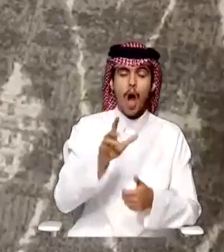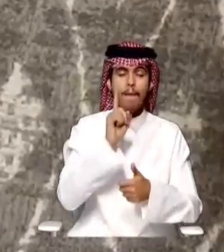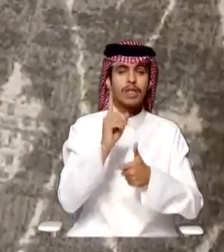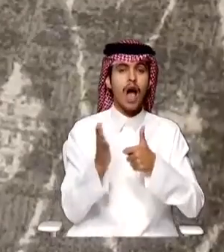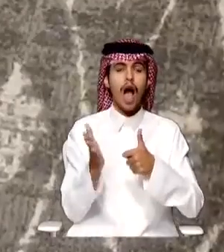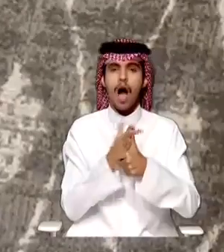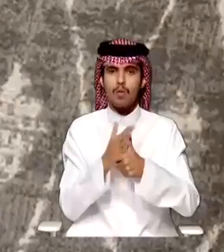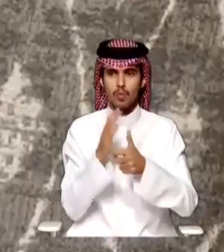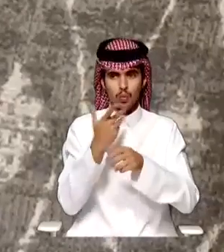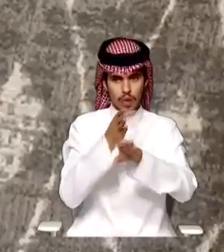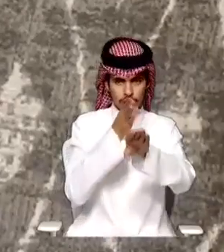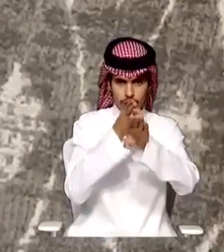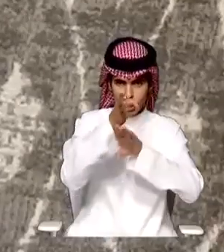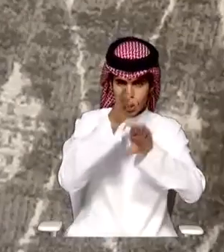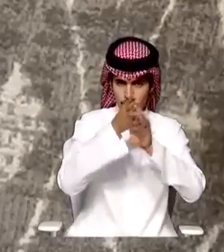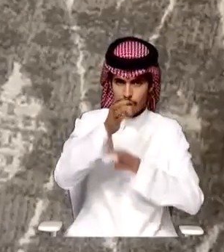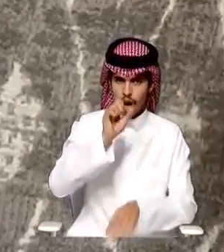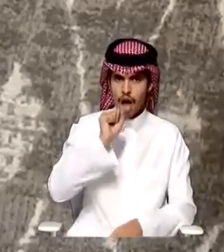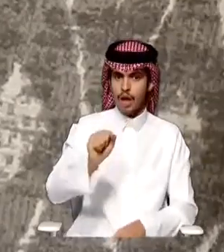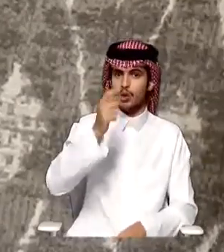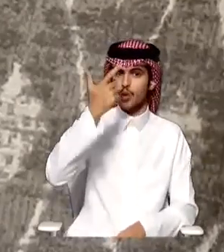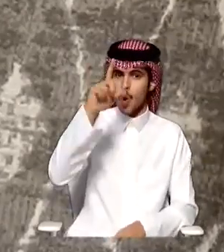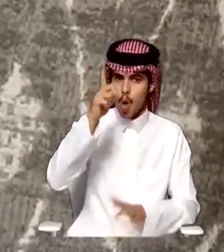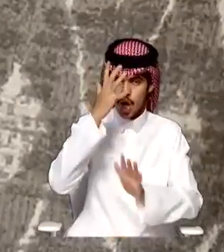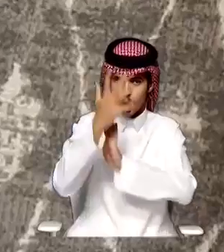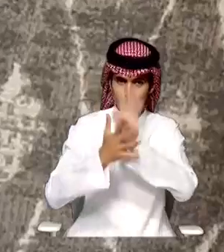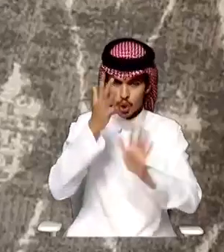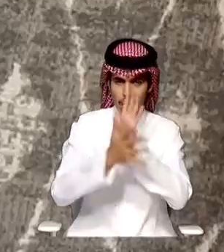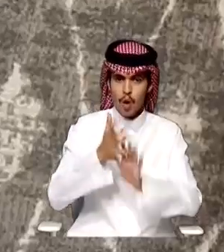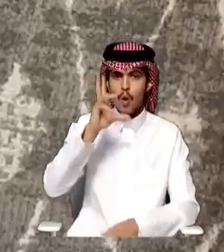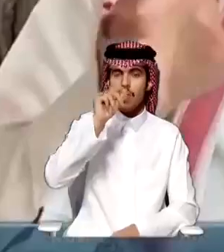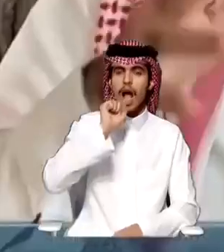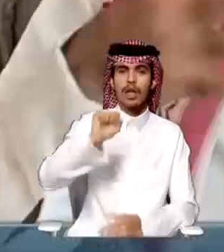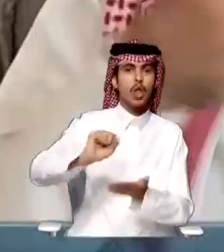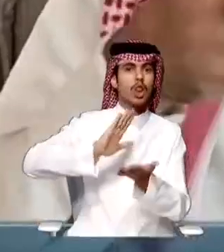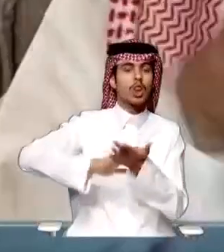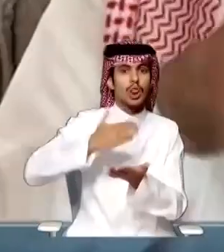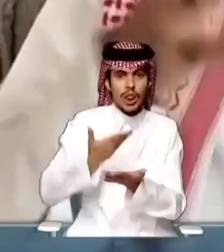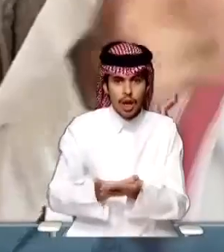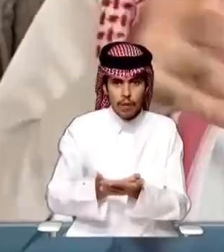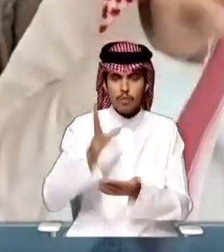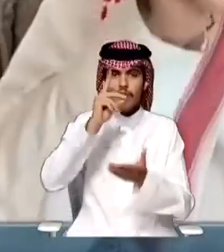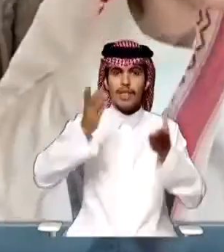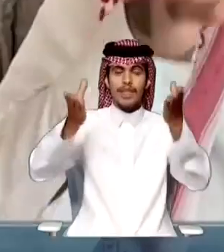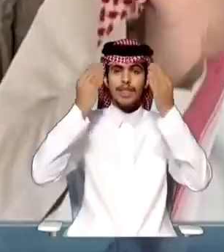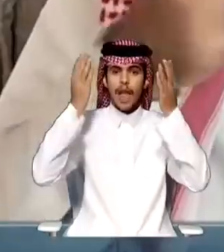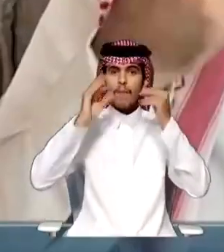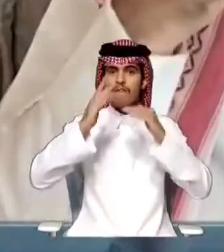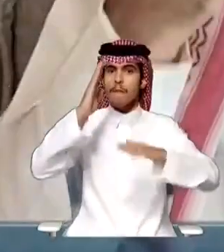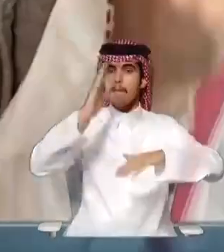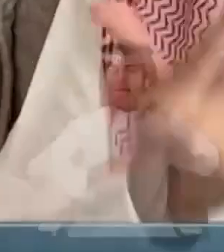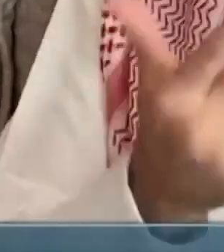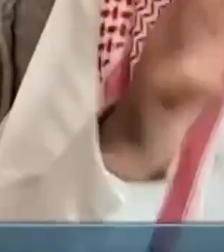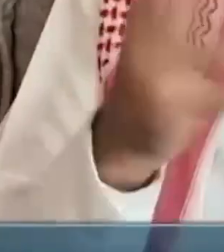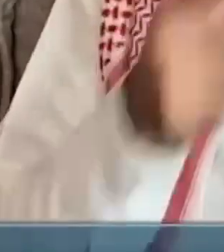يكون موجود في تخصص لغه اشاره كذلك تخصص ترجمه كذلك تعليم المهارات الخاصه